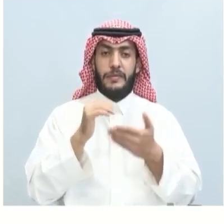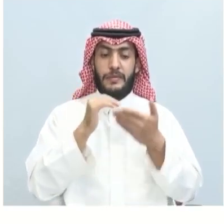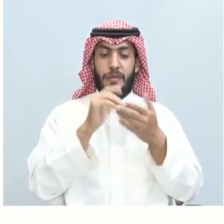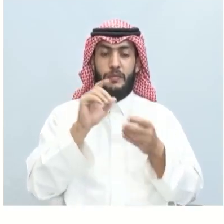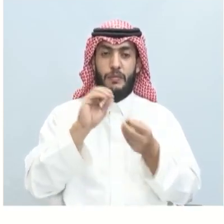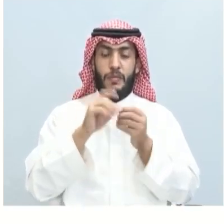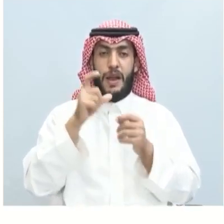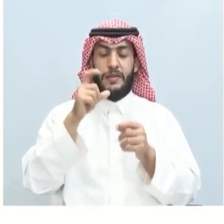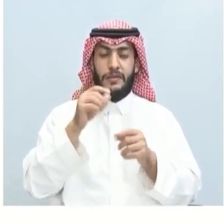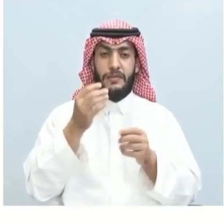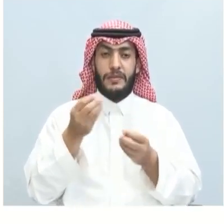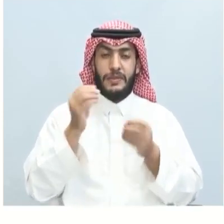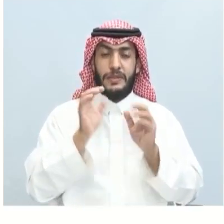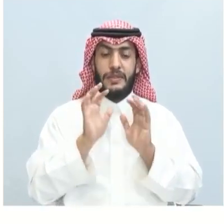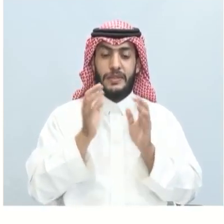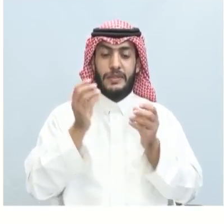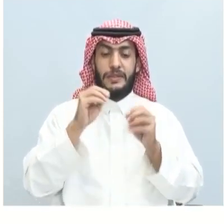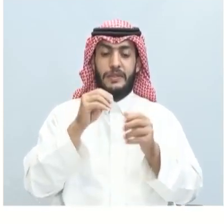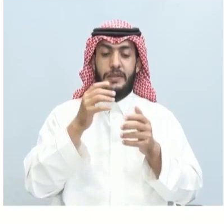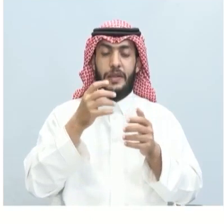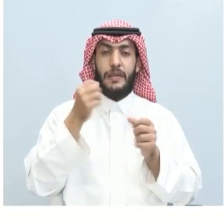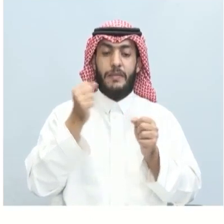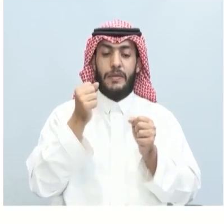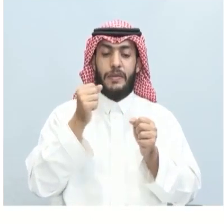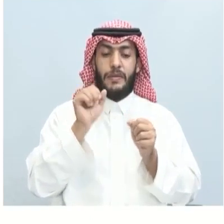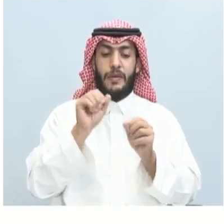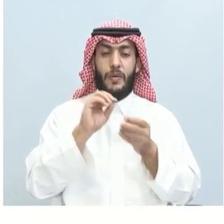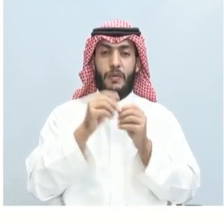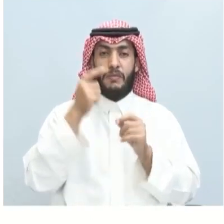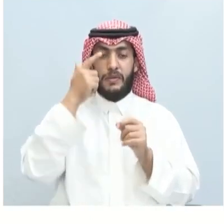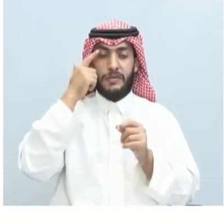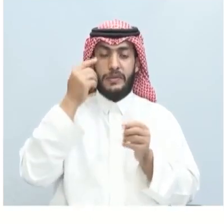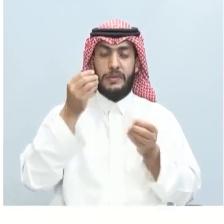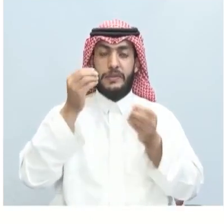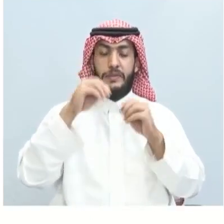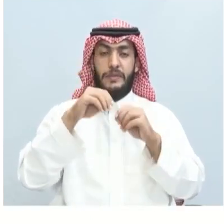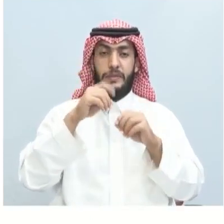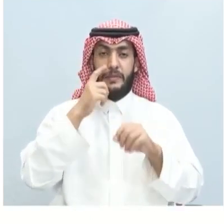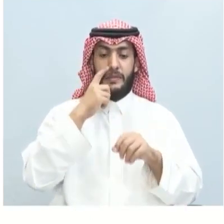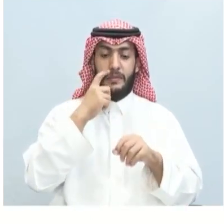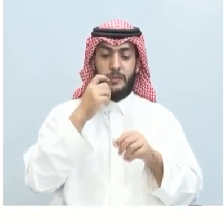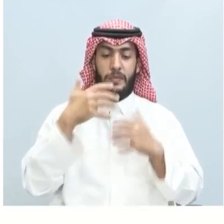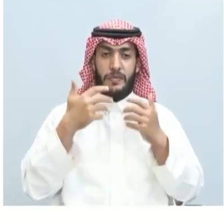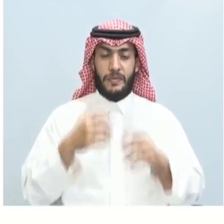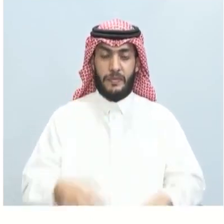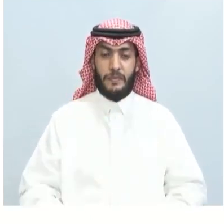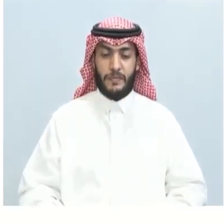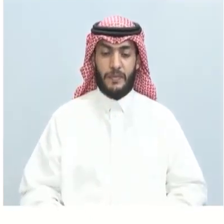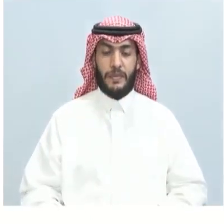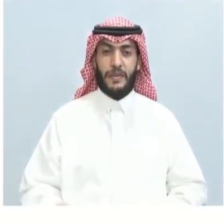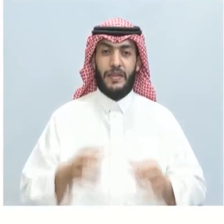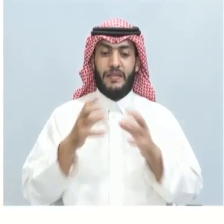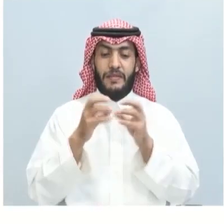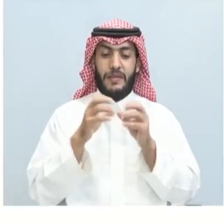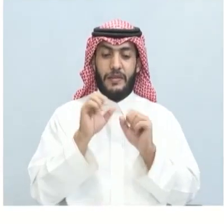الازرق في حين تدفع عمليه الت التبريد للمحلول للون البنفسجي اذا سيعود مره اخرى للمتفاعلات فسر من